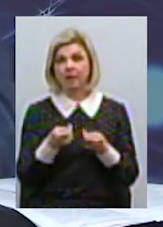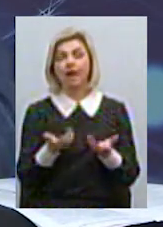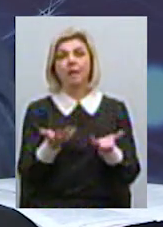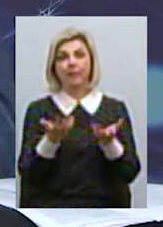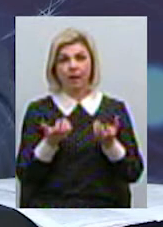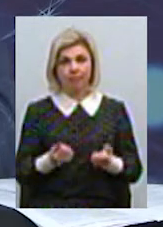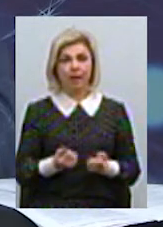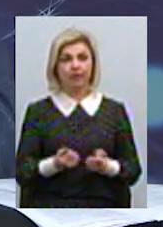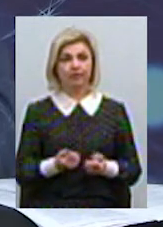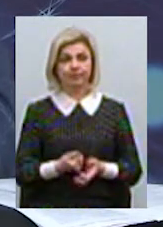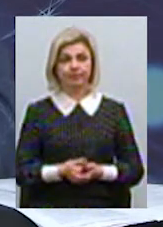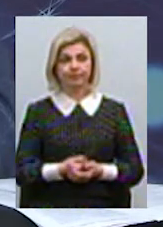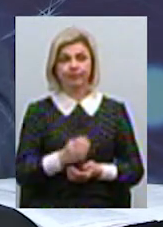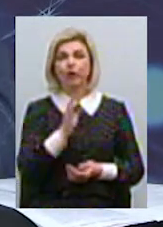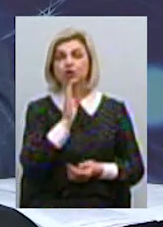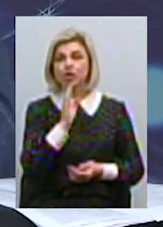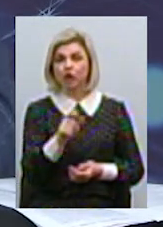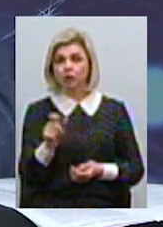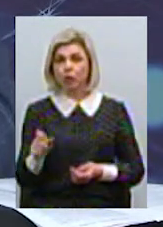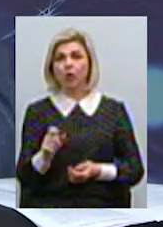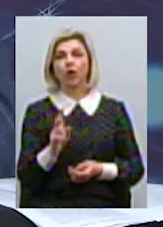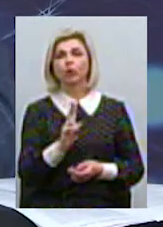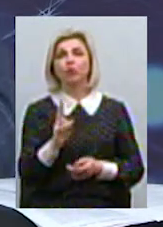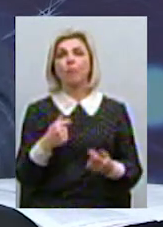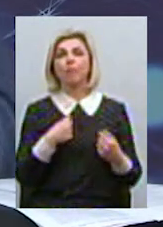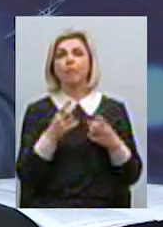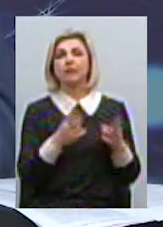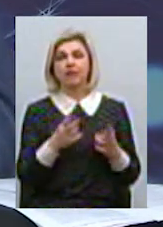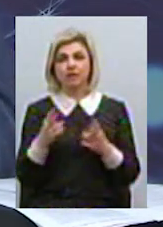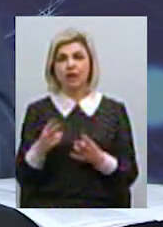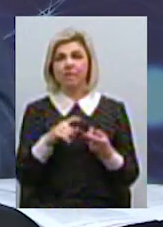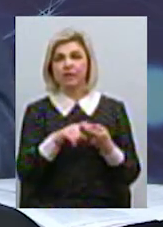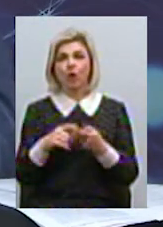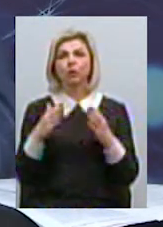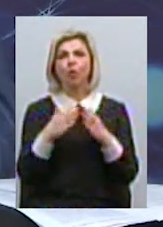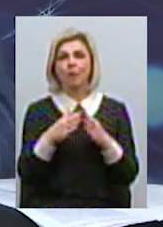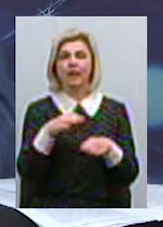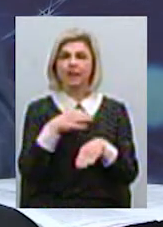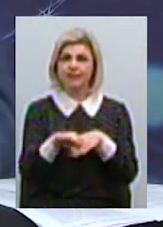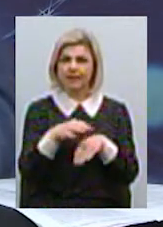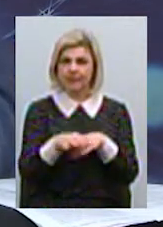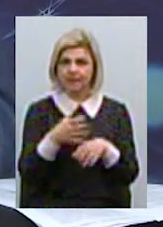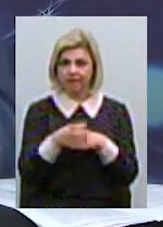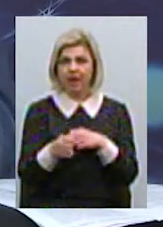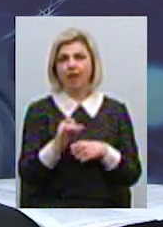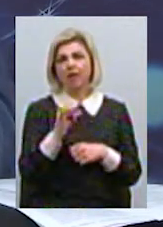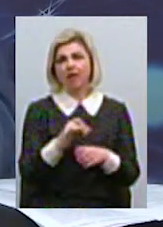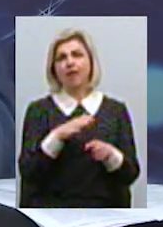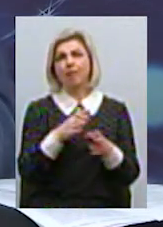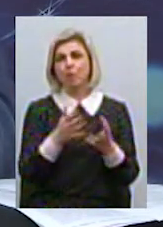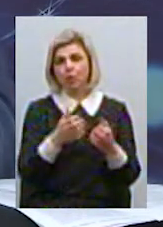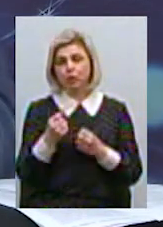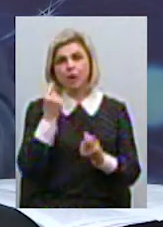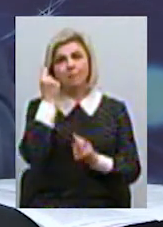приймає жінок, які постраждали внаслідок домашнього насильства, і виконує таку